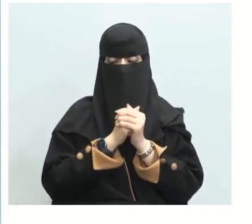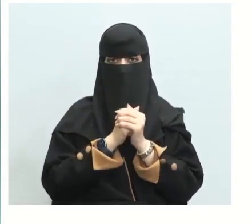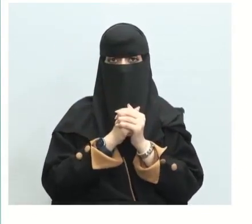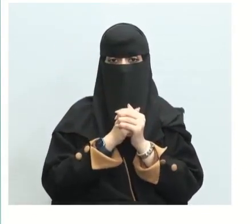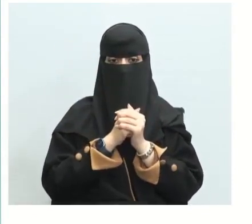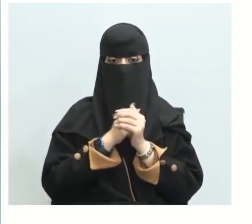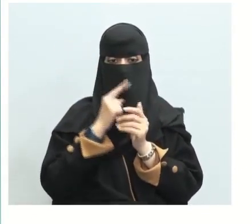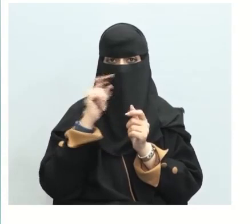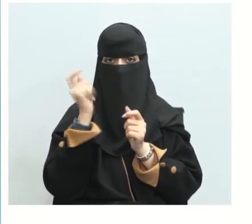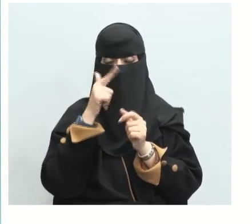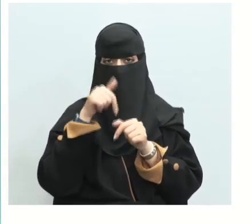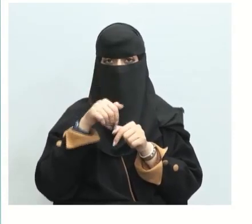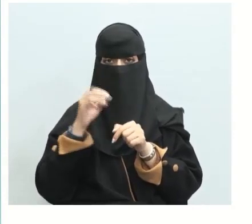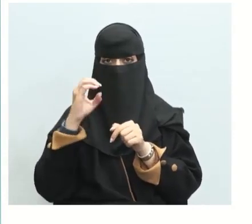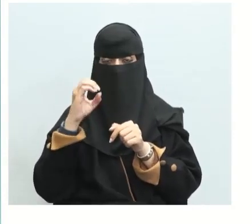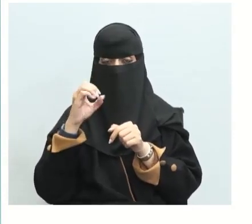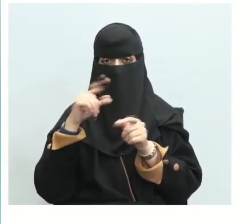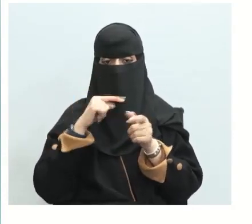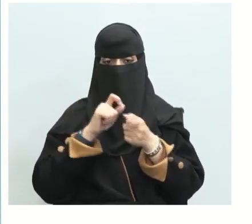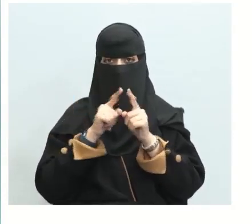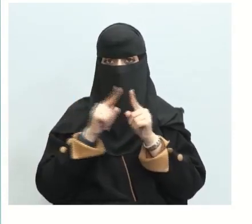أوتو تلقائيا حسب العرض.